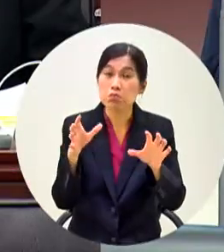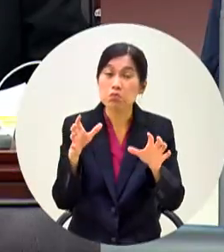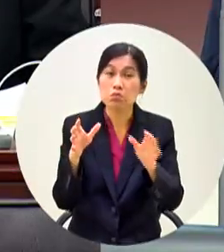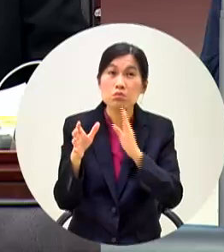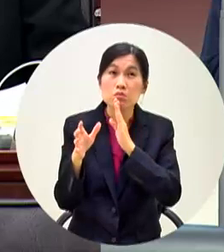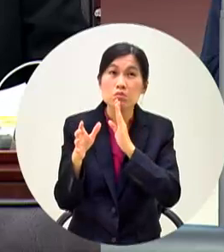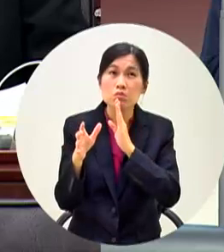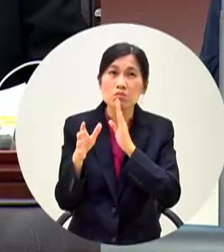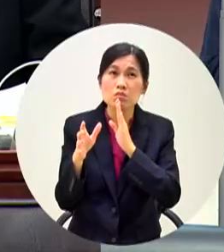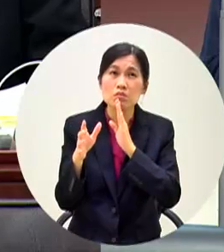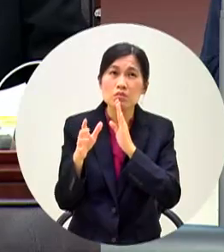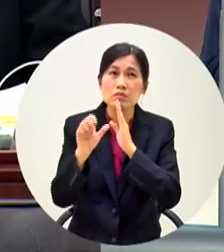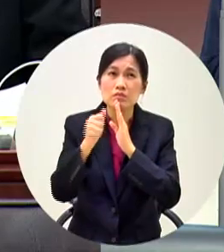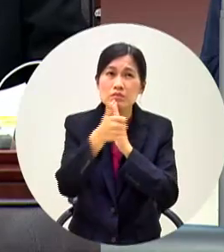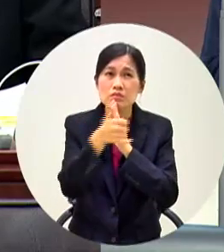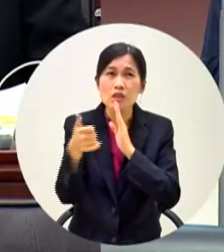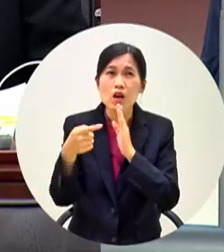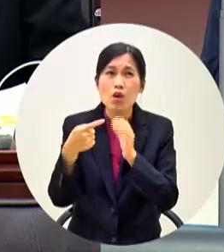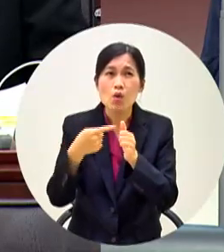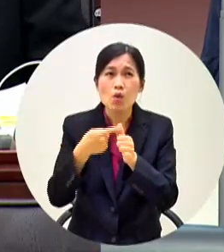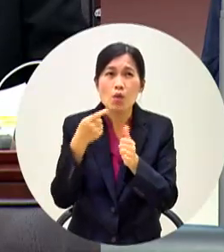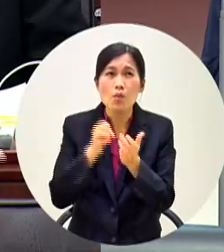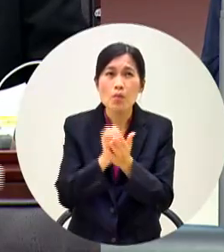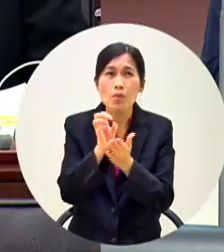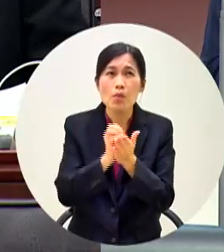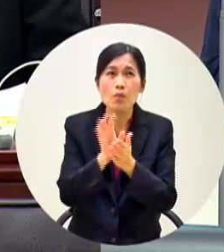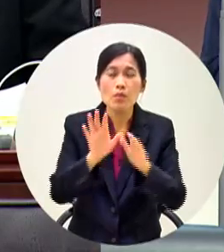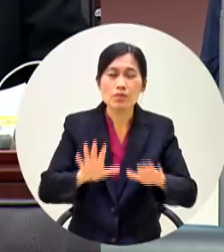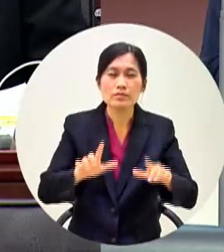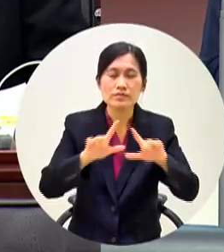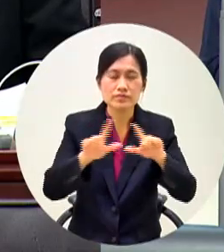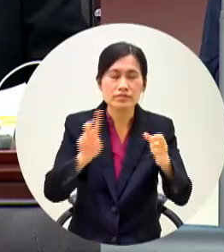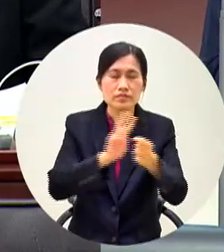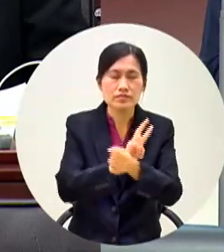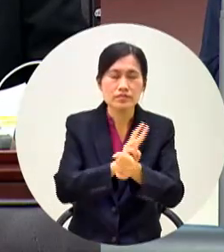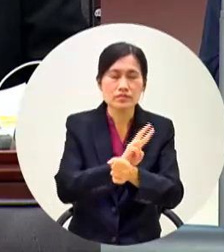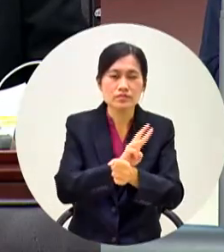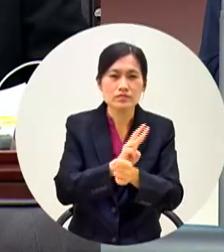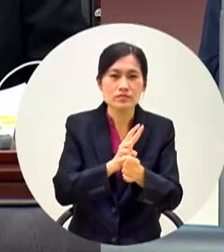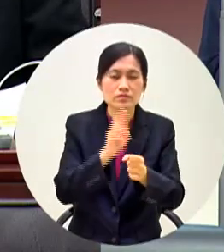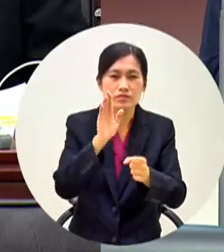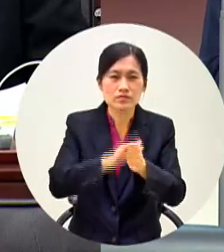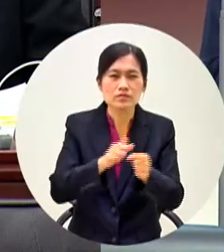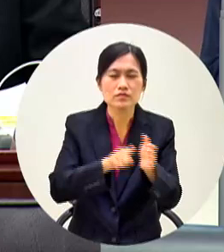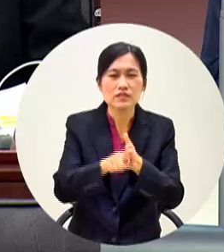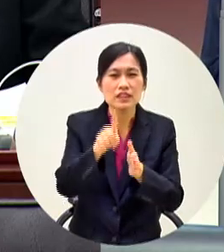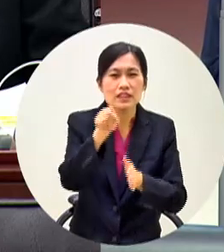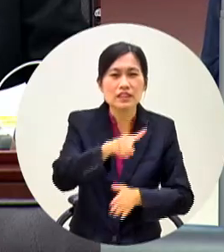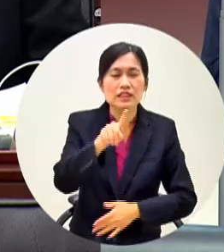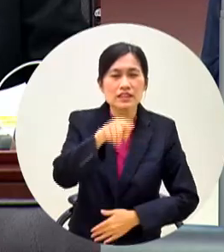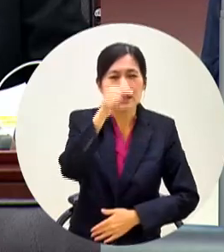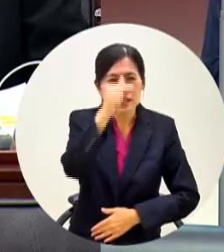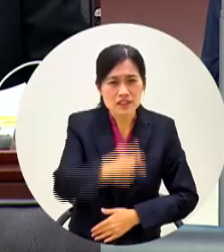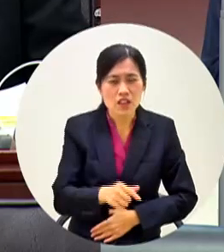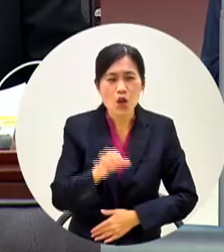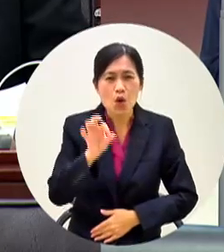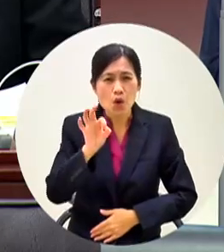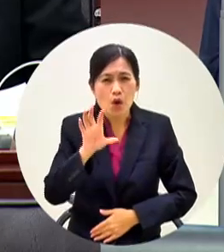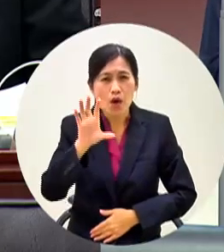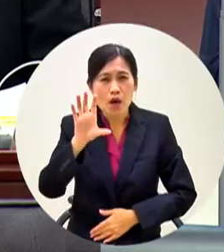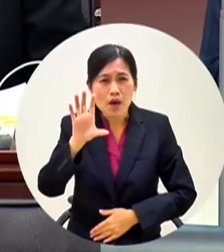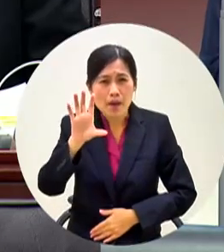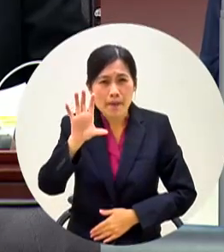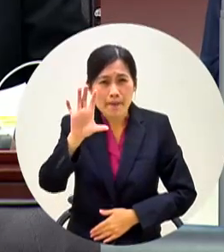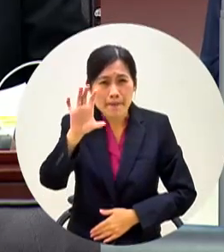啊、议员，我先报告哈，我们现在是大林埔专案，是1000多亿的预算里面589用于迁村，